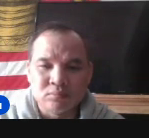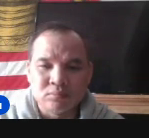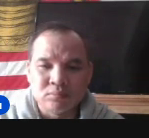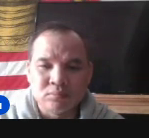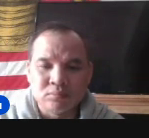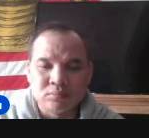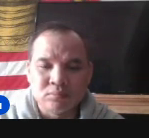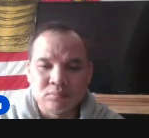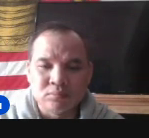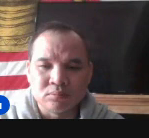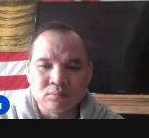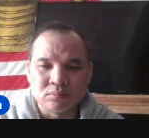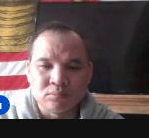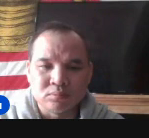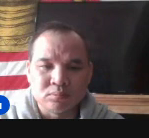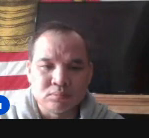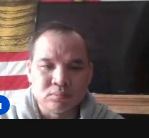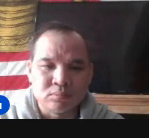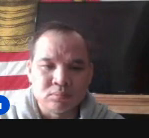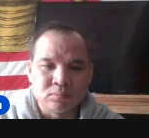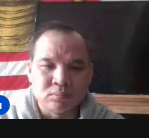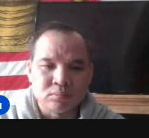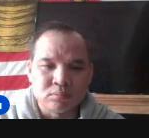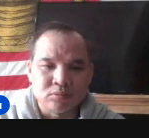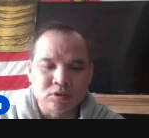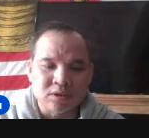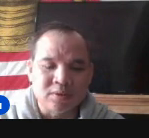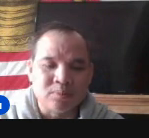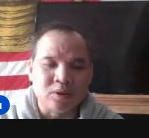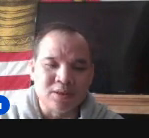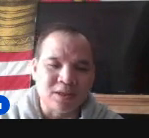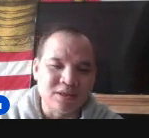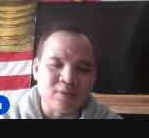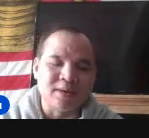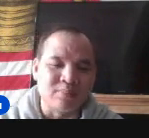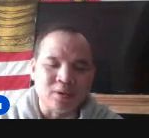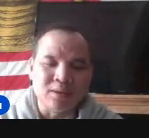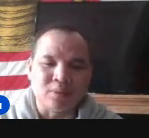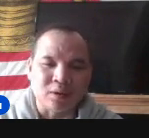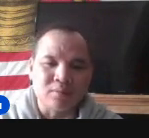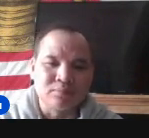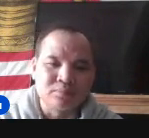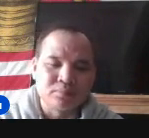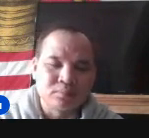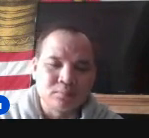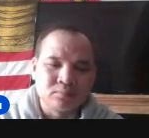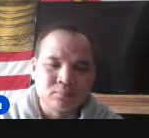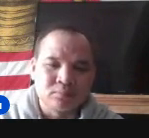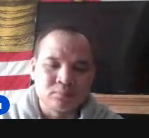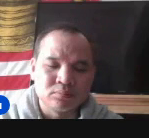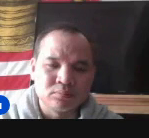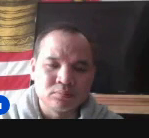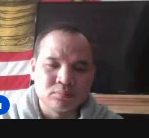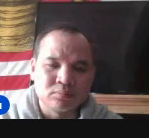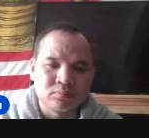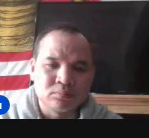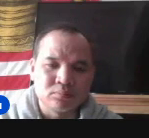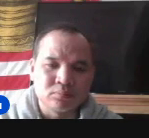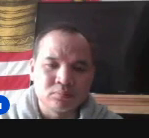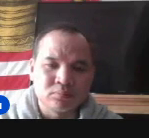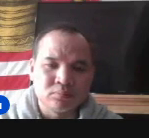โสมินหม่องเอนะครับผมยังมี รูปที่ถาม ท่าน ว่า ท่านนายพ